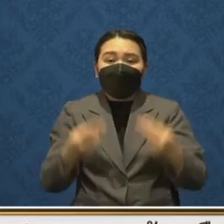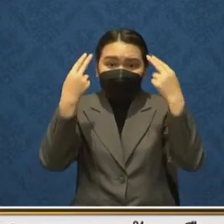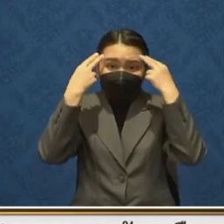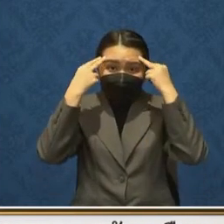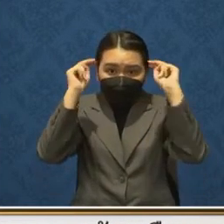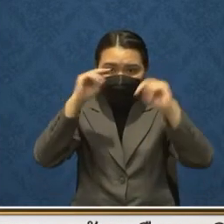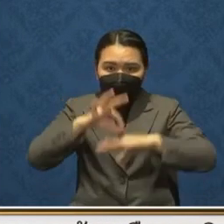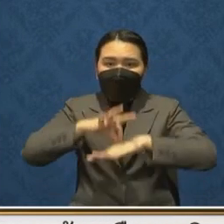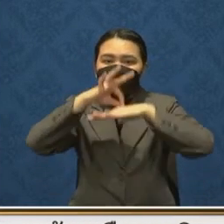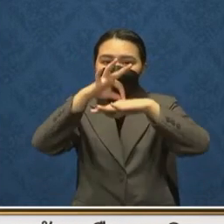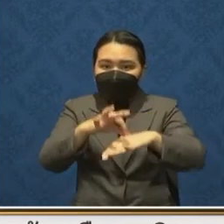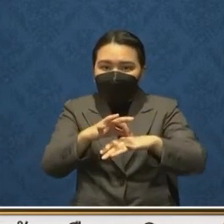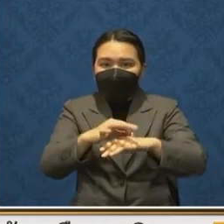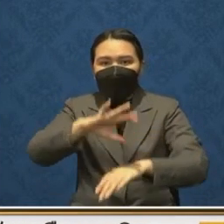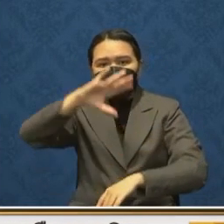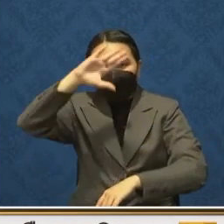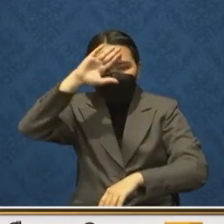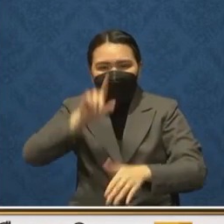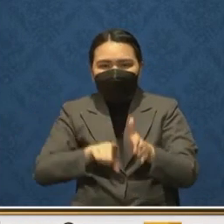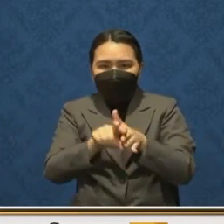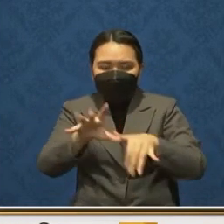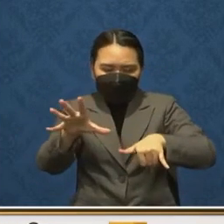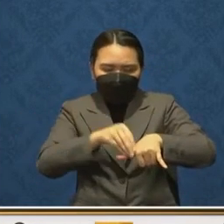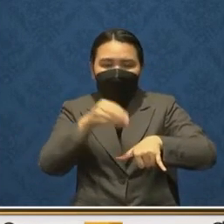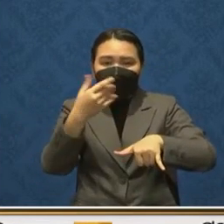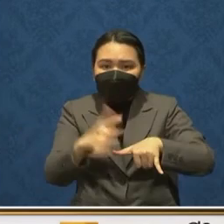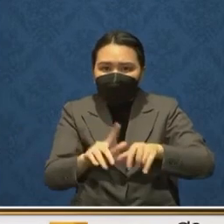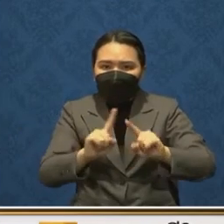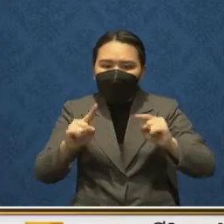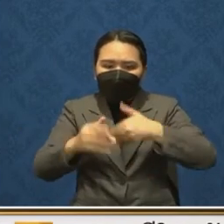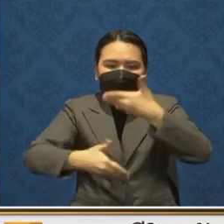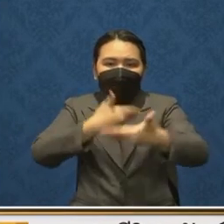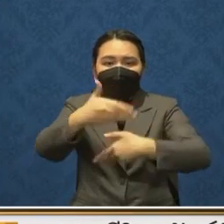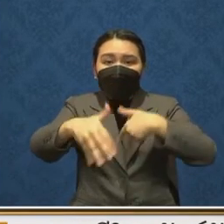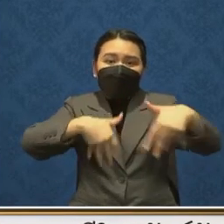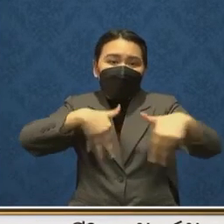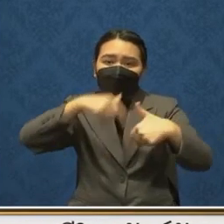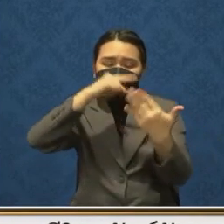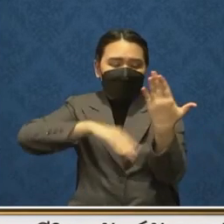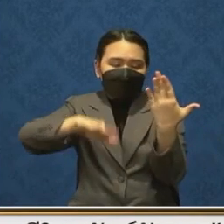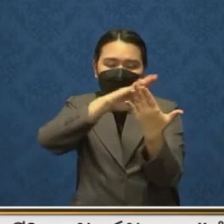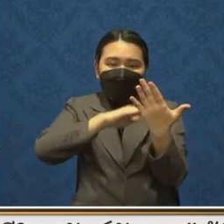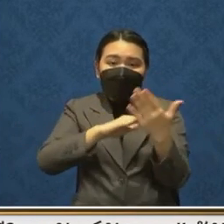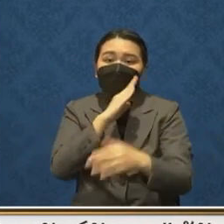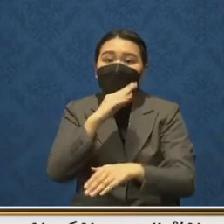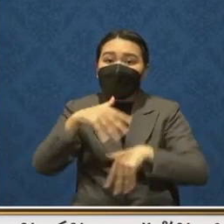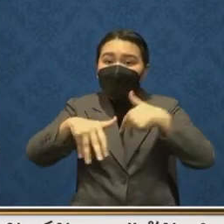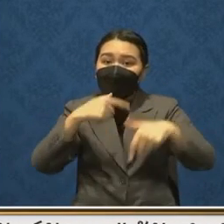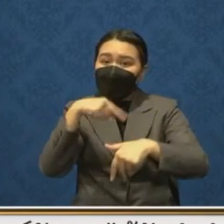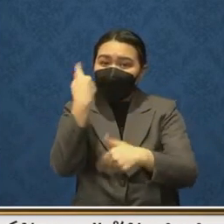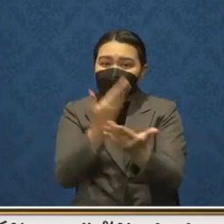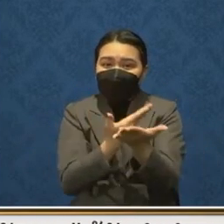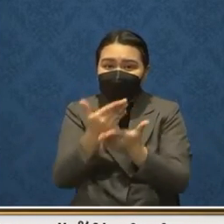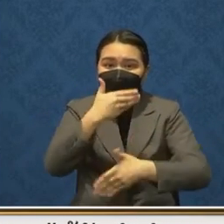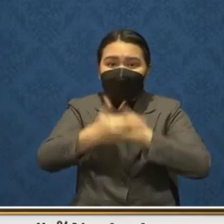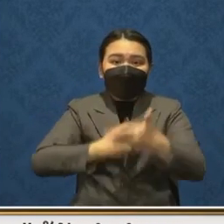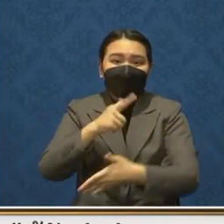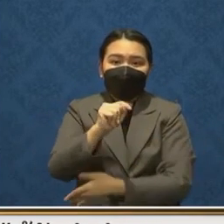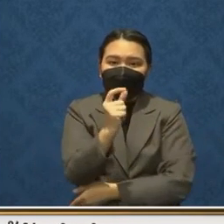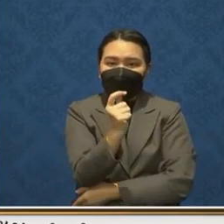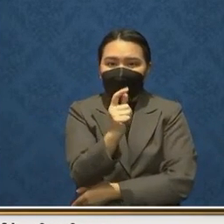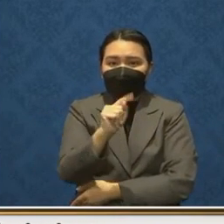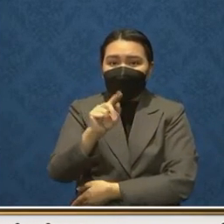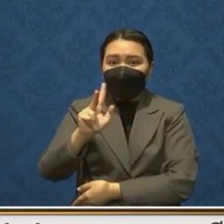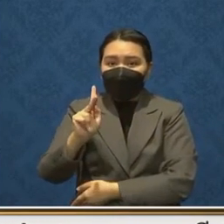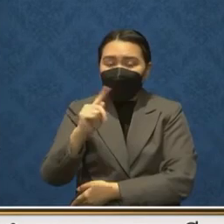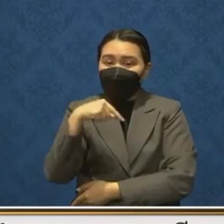มาเอาหมูปวยมาขายใหคนทงประเทศพี่น้องประจาชนทไปซื้อหมูป่วยใช่งนั้นทออตกอร ตลาดออตกอร์ครับทานรบ